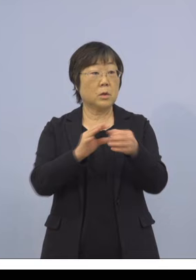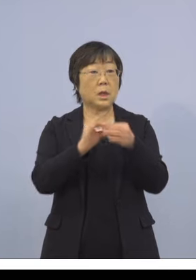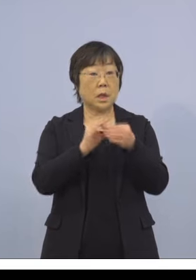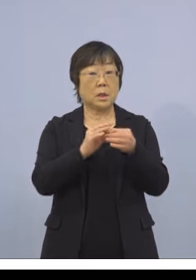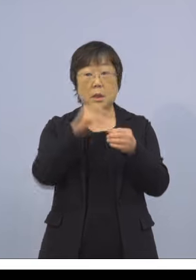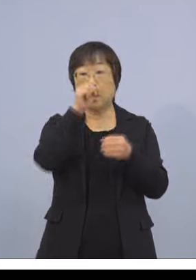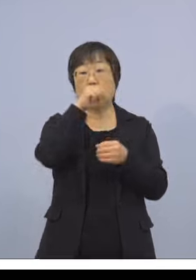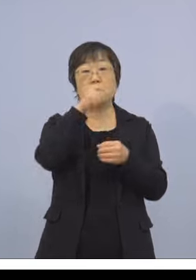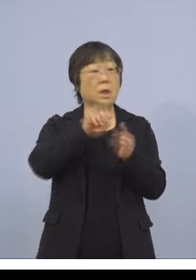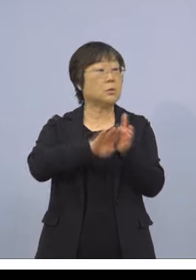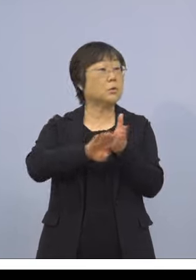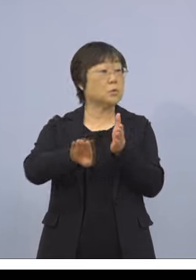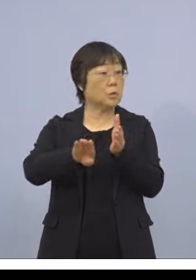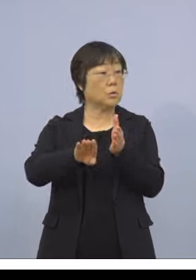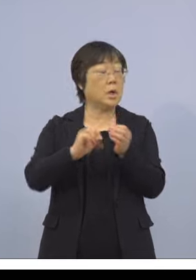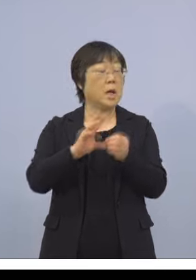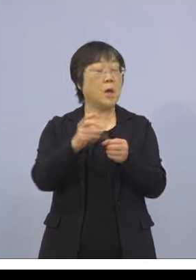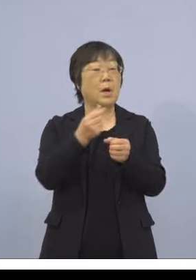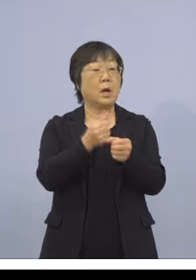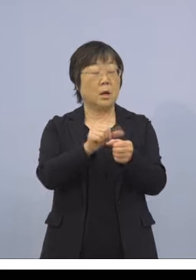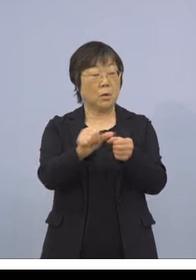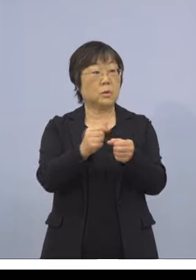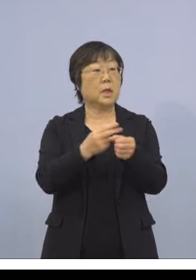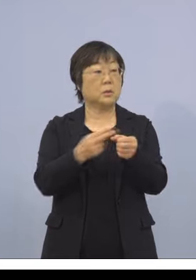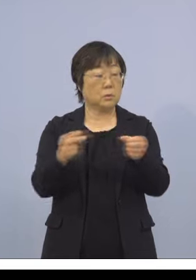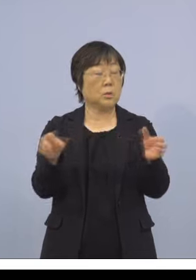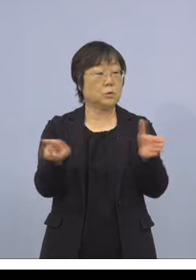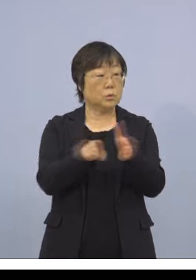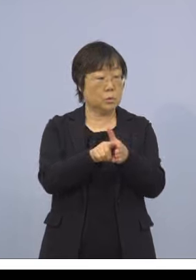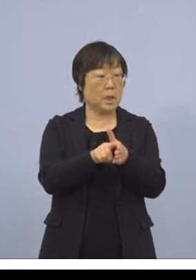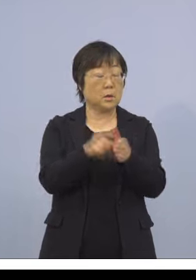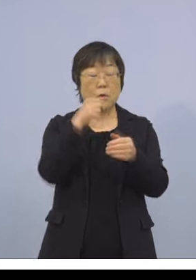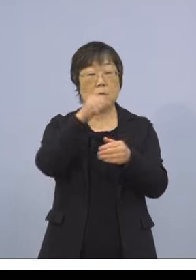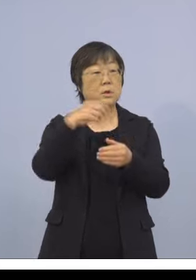予算を除く令和5年度の通年予算比で、